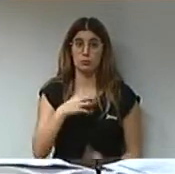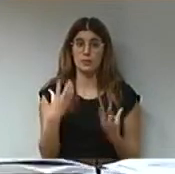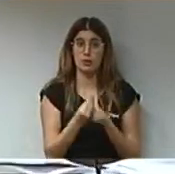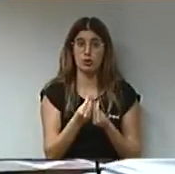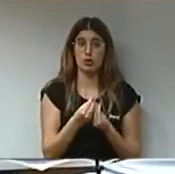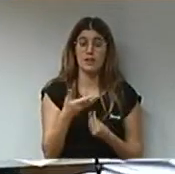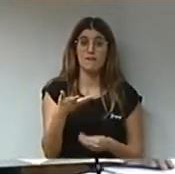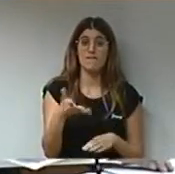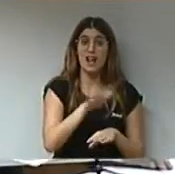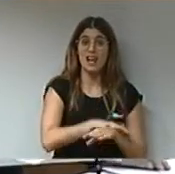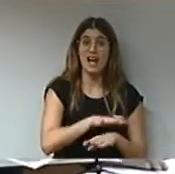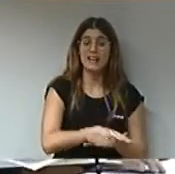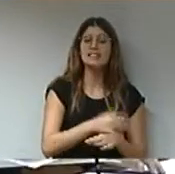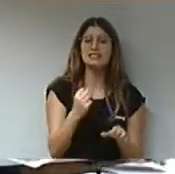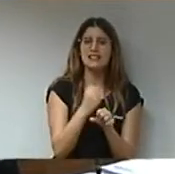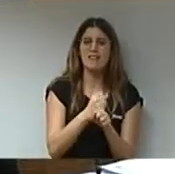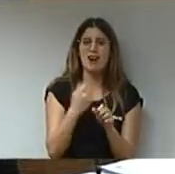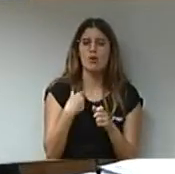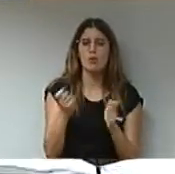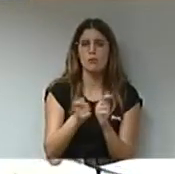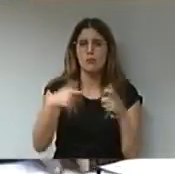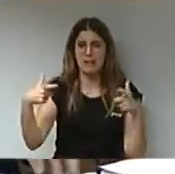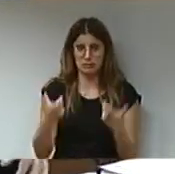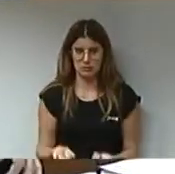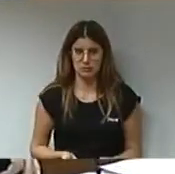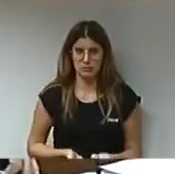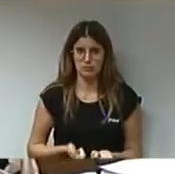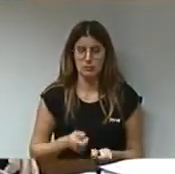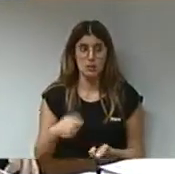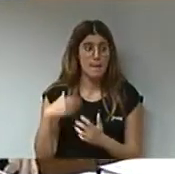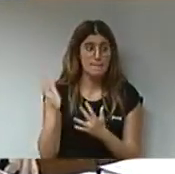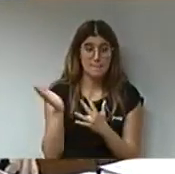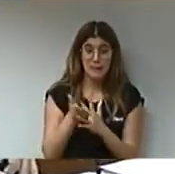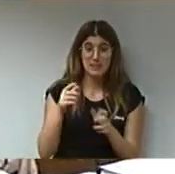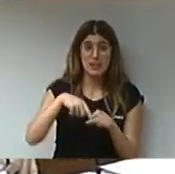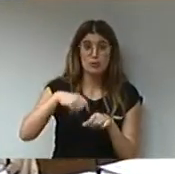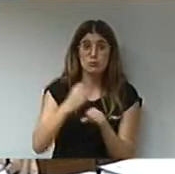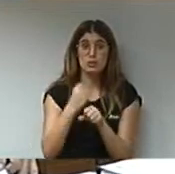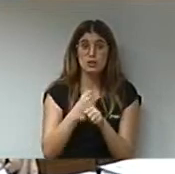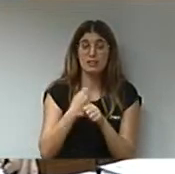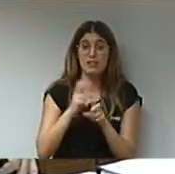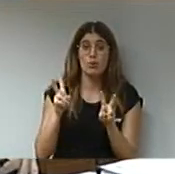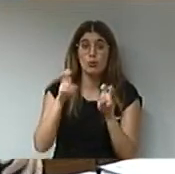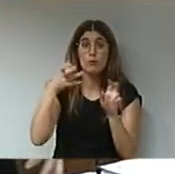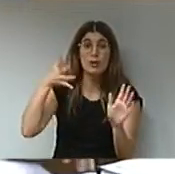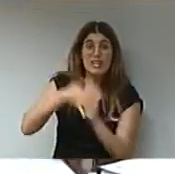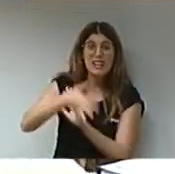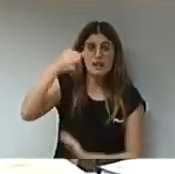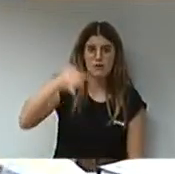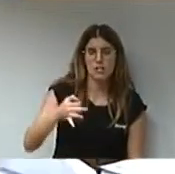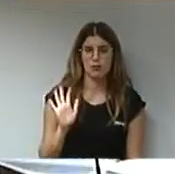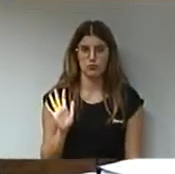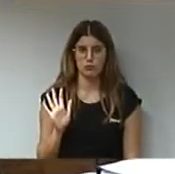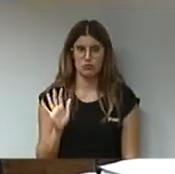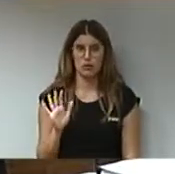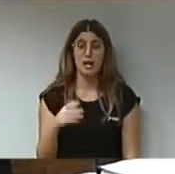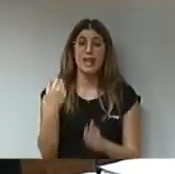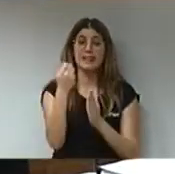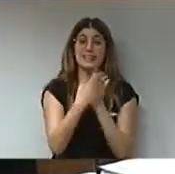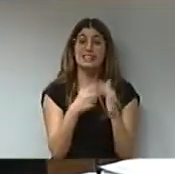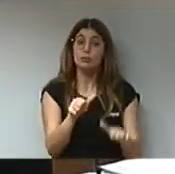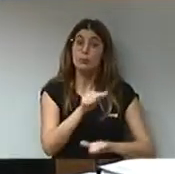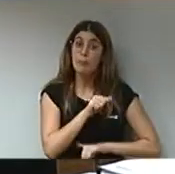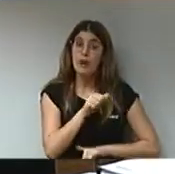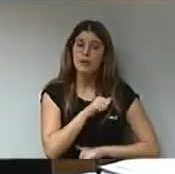Balears, la que més ocupació ha creat. A més, la meitat dels llocs nous són indefinits. La taxa d'atur, quan